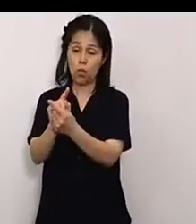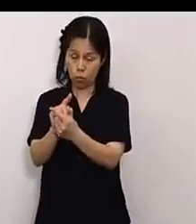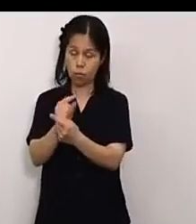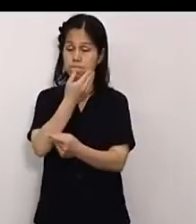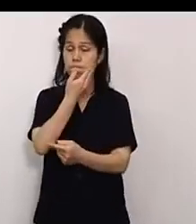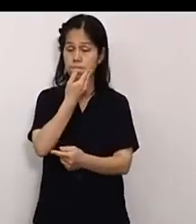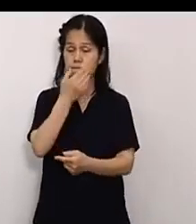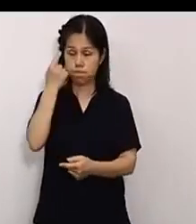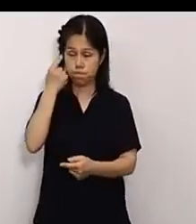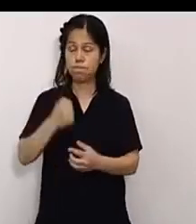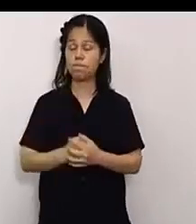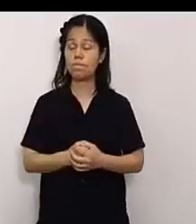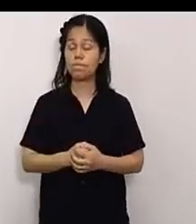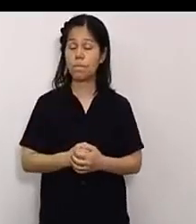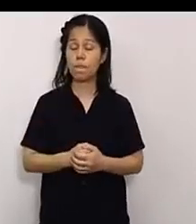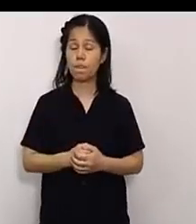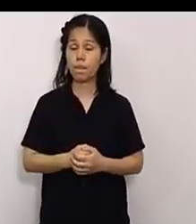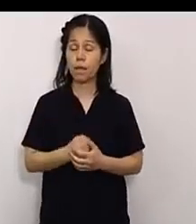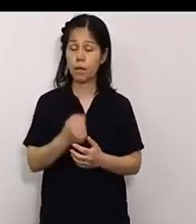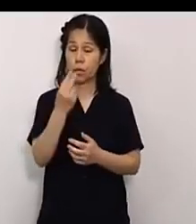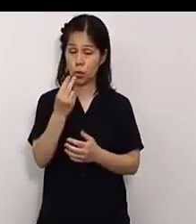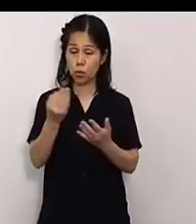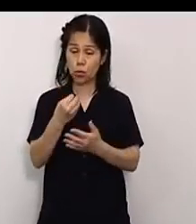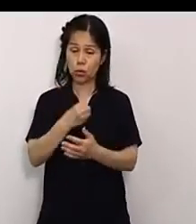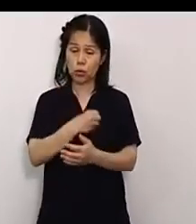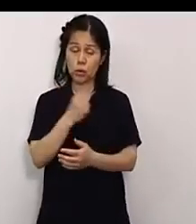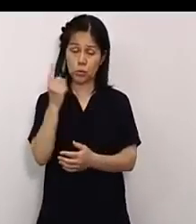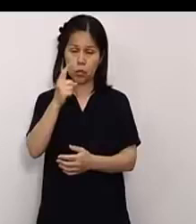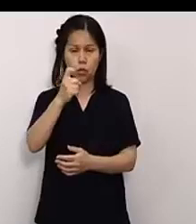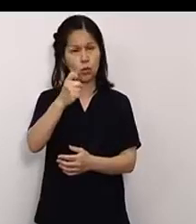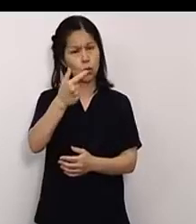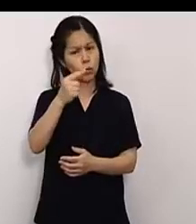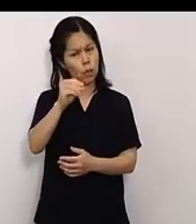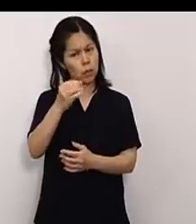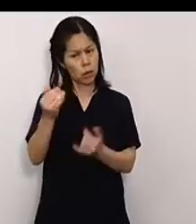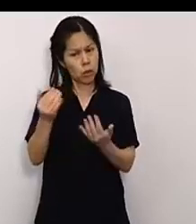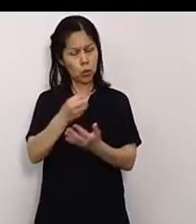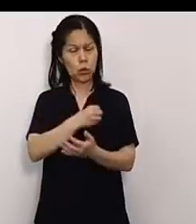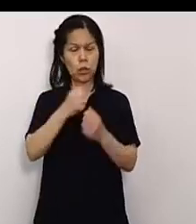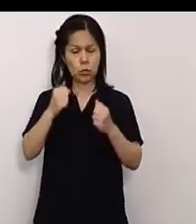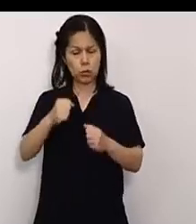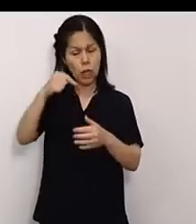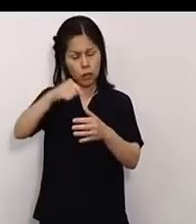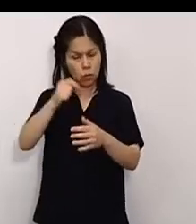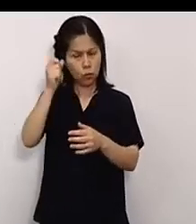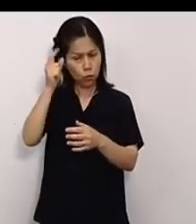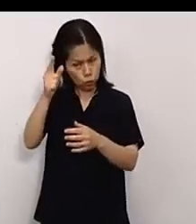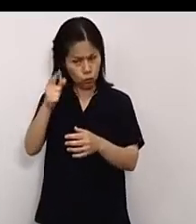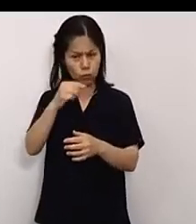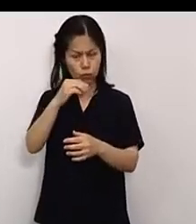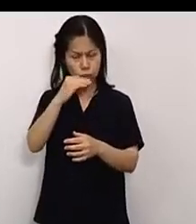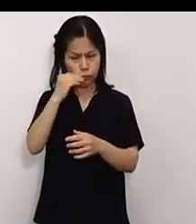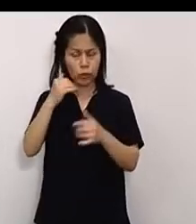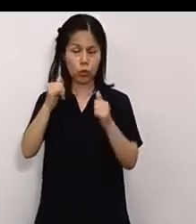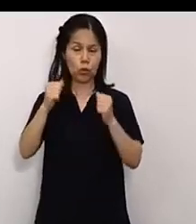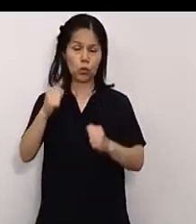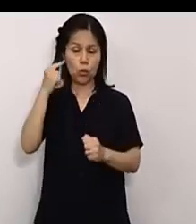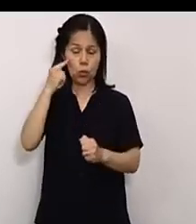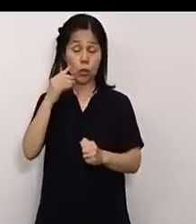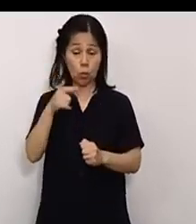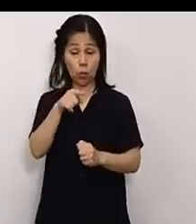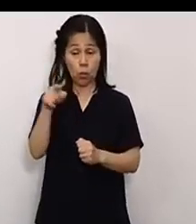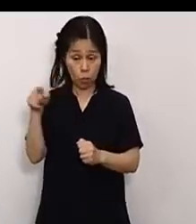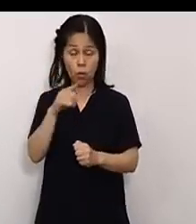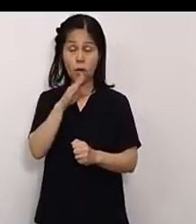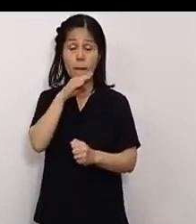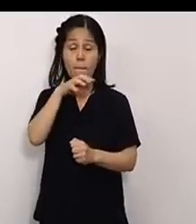ごく重要だと思いますね。都の職員にも非常に16万人ぐらいいて優秀な人も多いと思いますけど、日々やっぱり現場で起